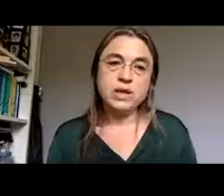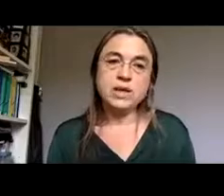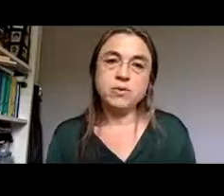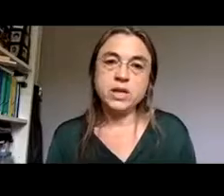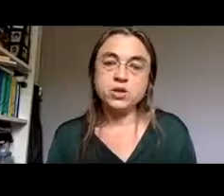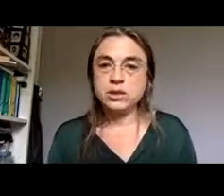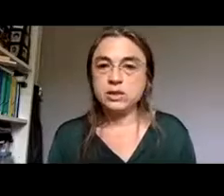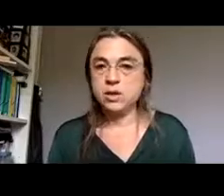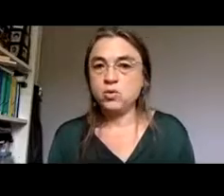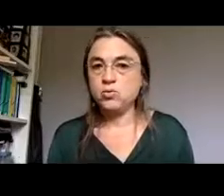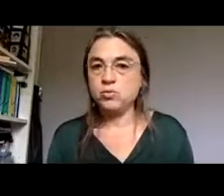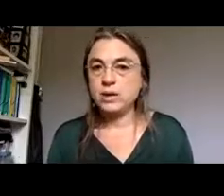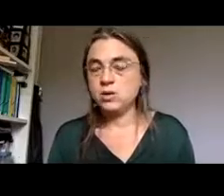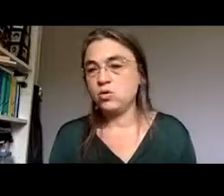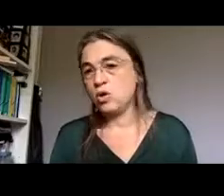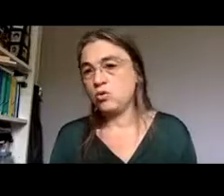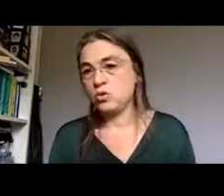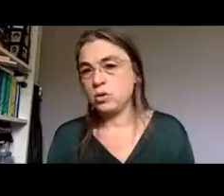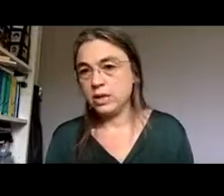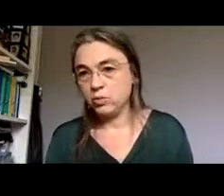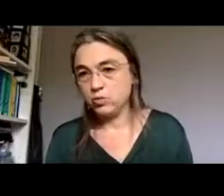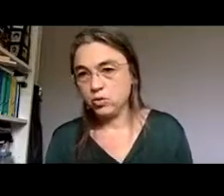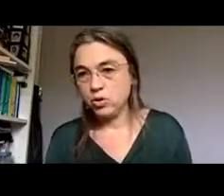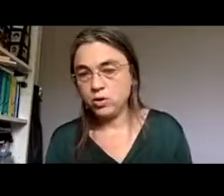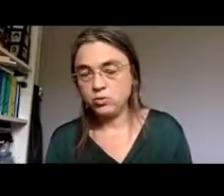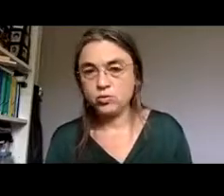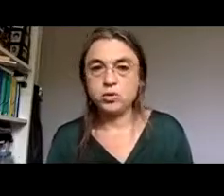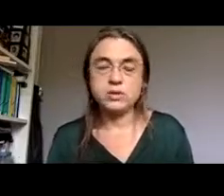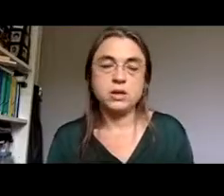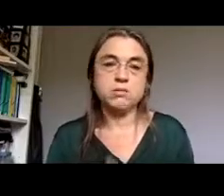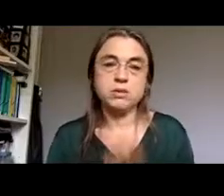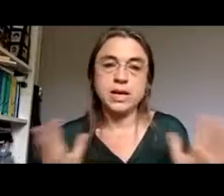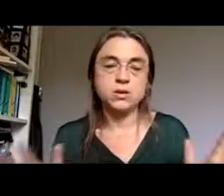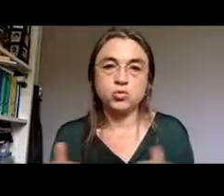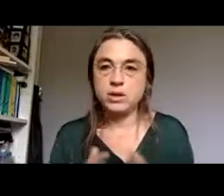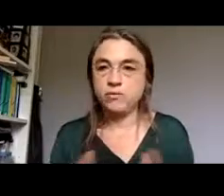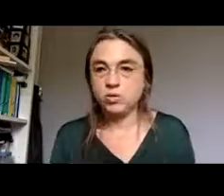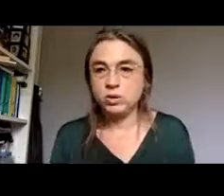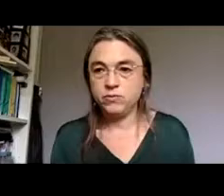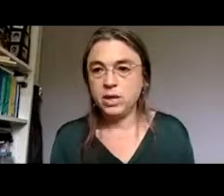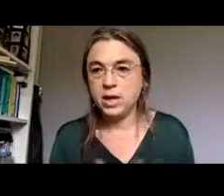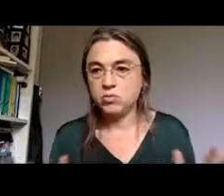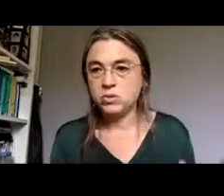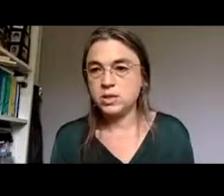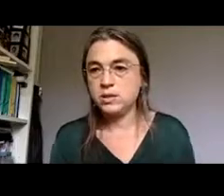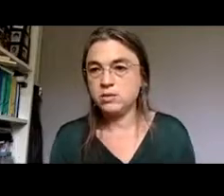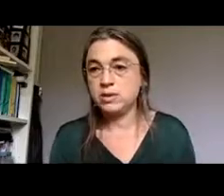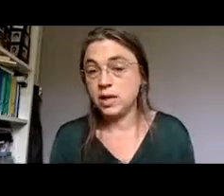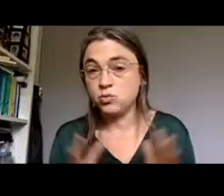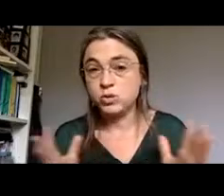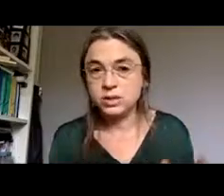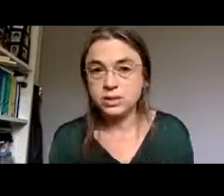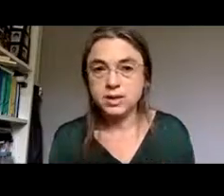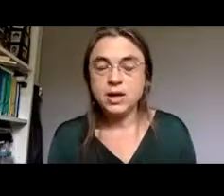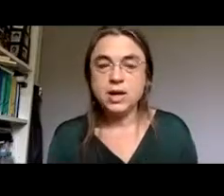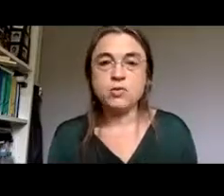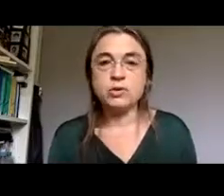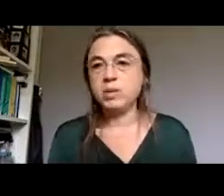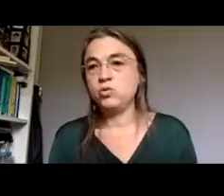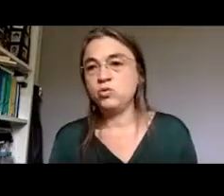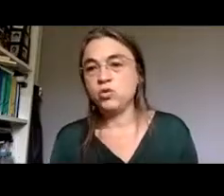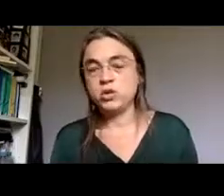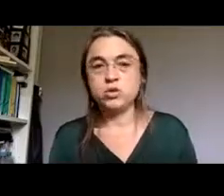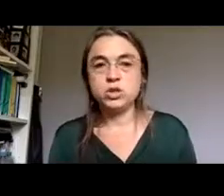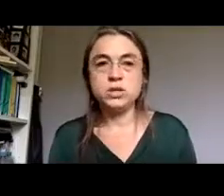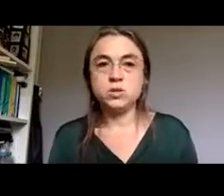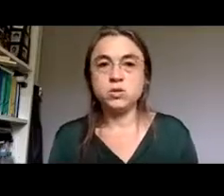où on va davantage utiliser le contact et le corps de son interlocuteur, donc dans un cadre tout à fait codifié, annoncé, c'est linguistique. On n'est pas